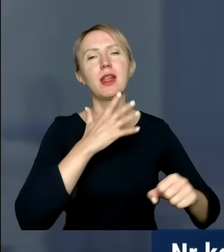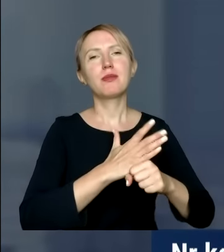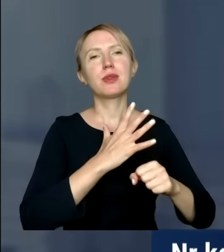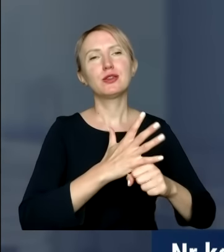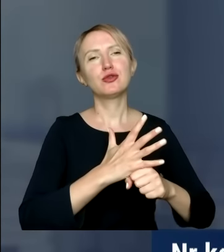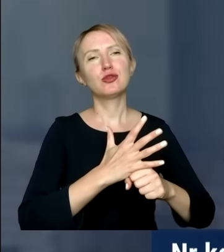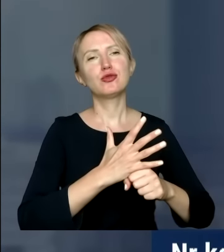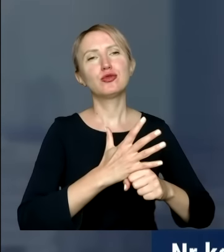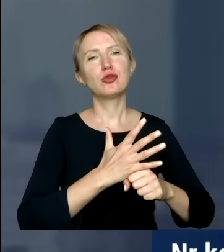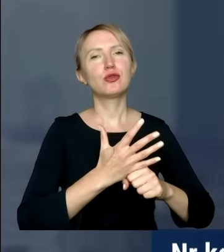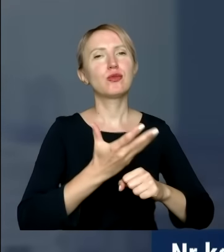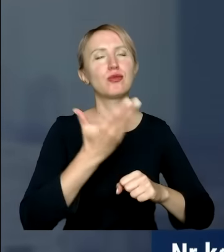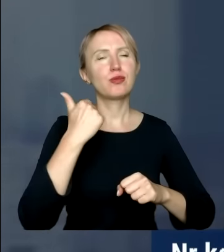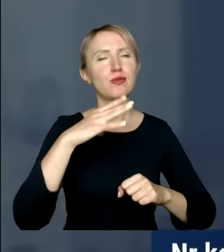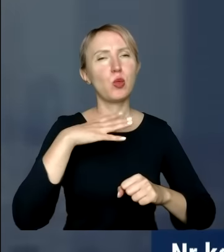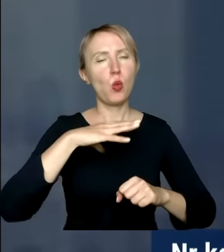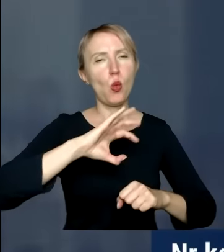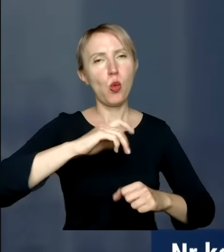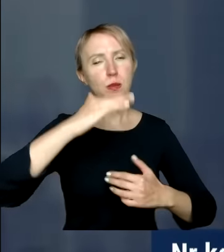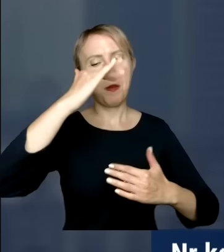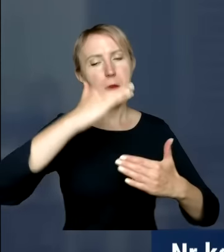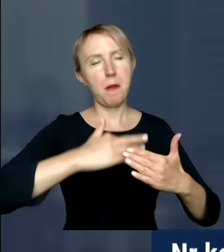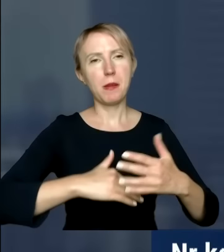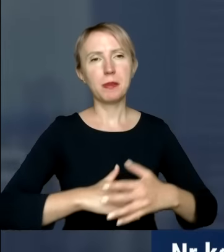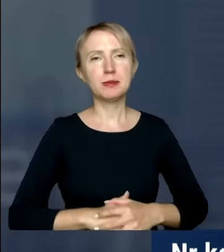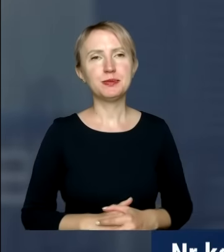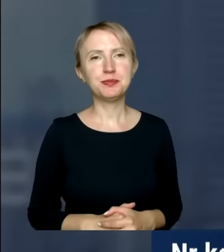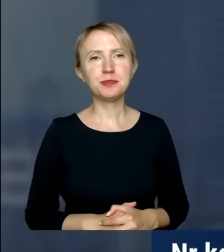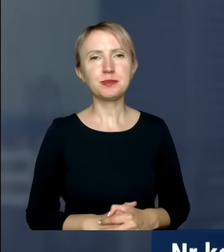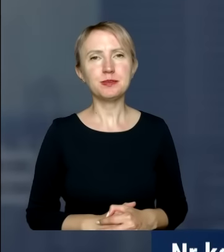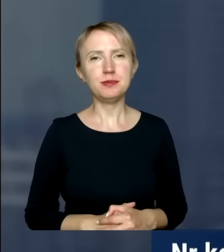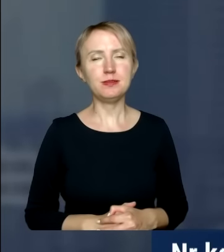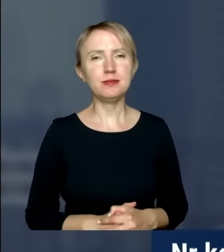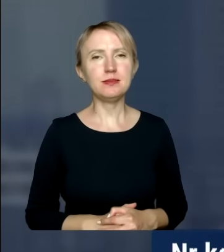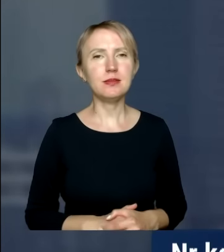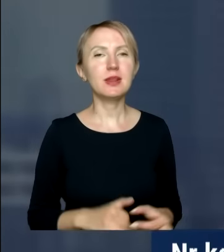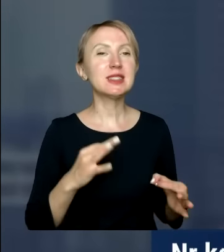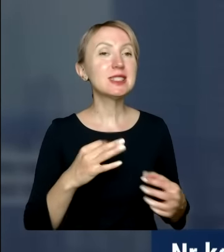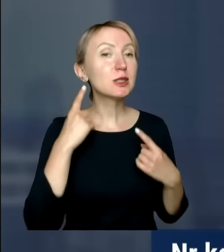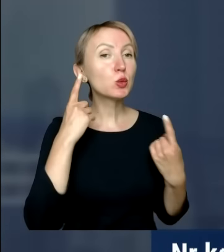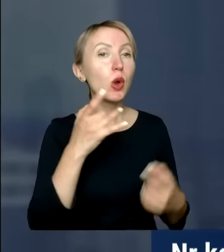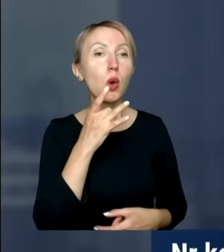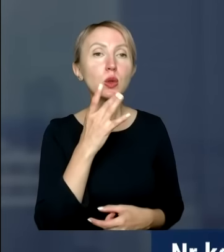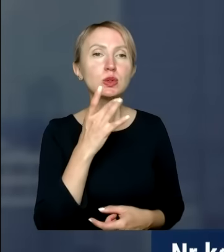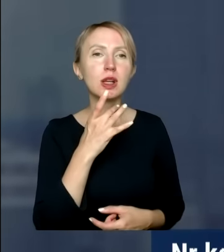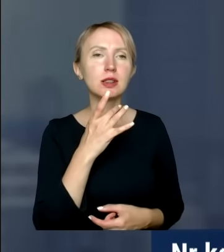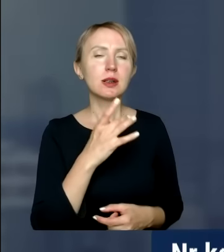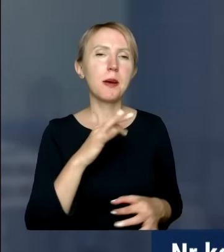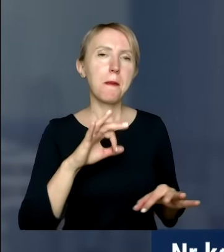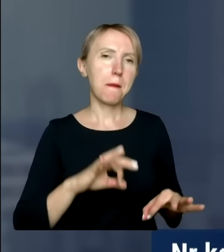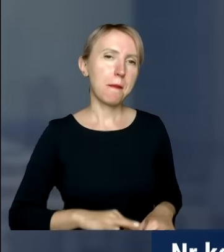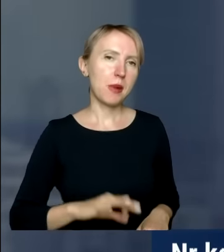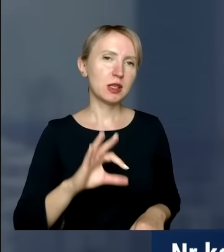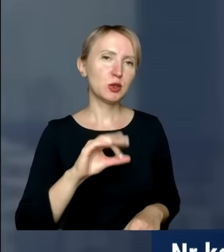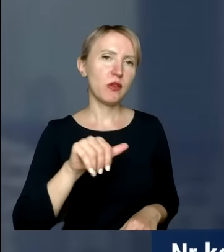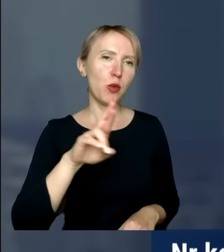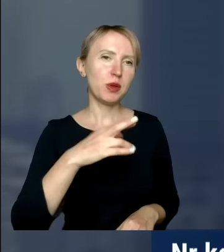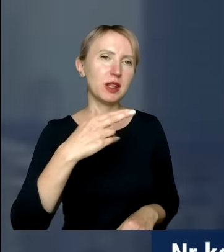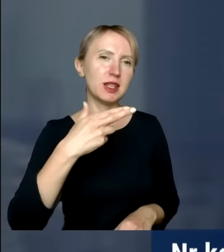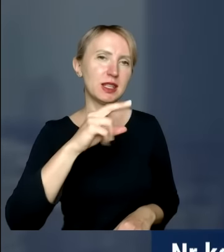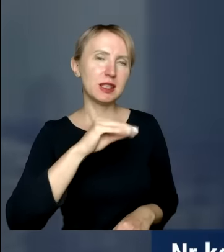takiej klasyfikacji No i teraz słyszę oskarżenia pan Sławomir nitras